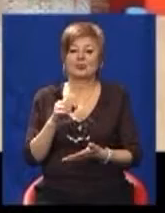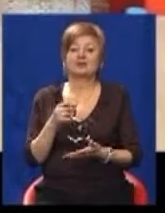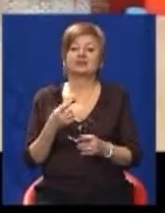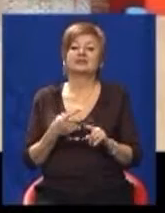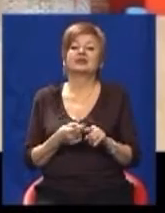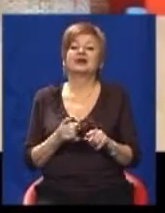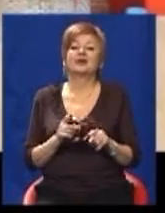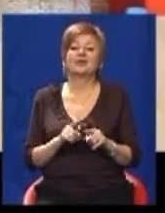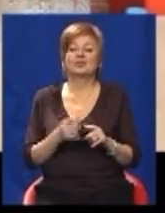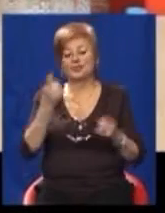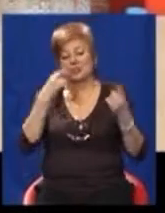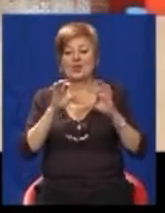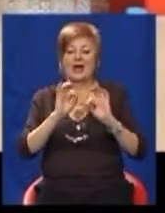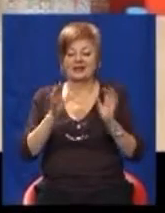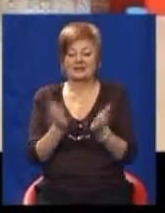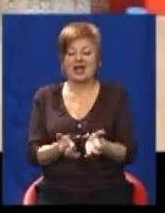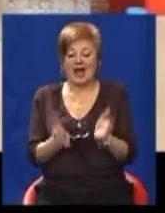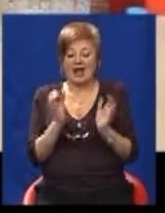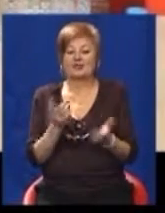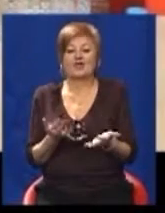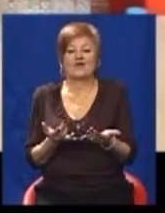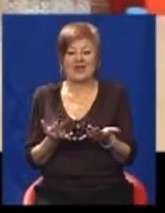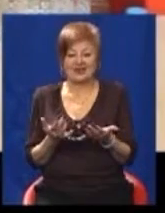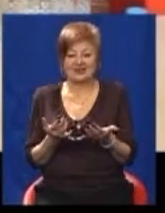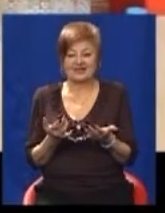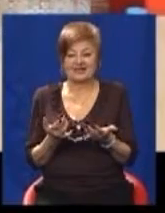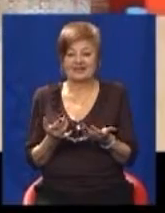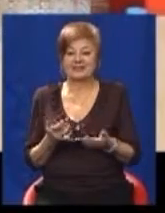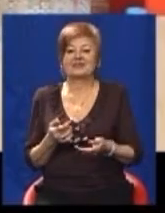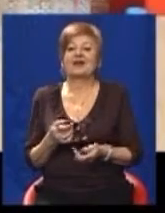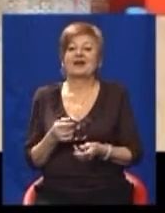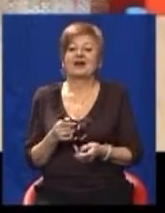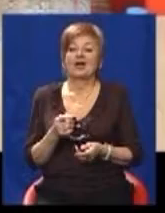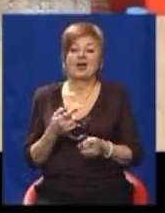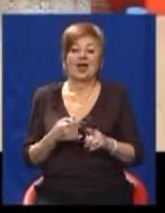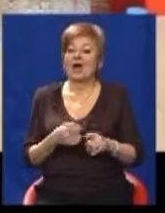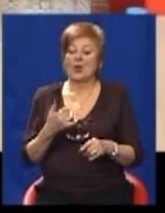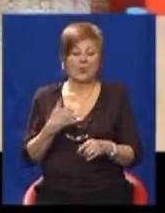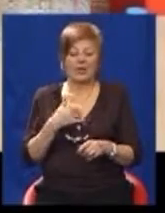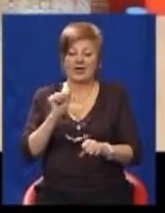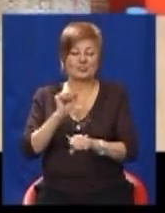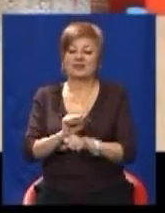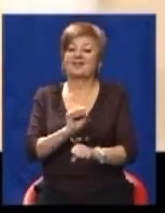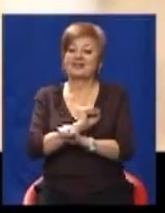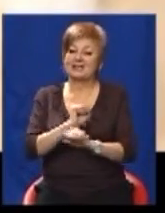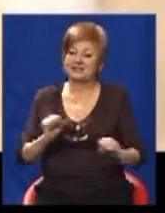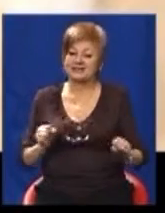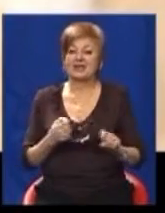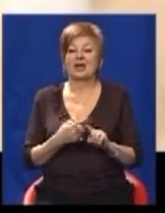таку казку «Горщик не вари»? Там можна було сказати «Горщик не вари» і все. А у нас тут так не можна сказати. Тому